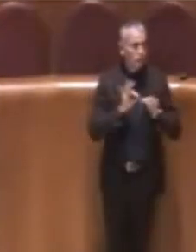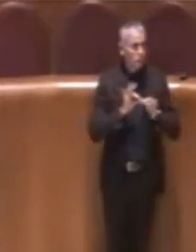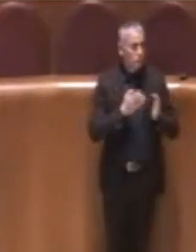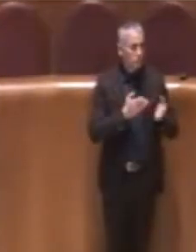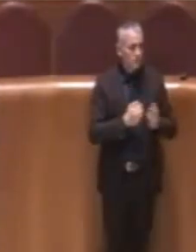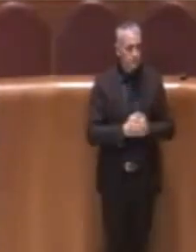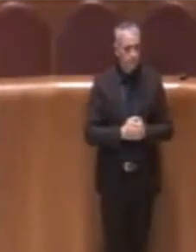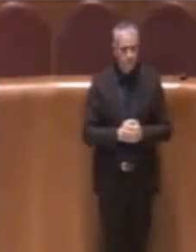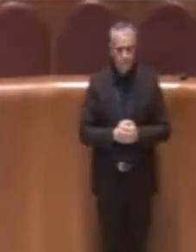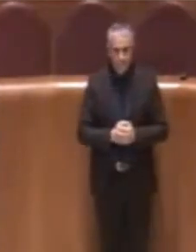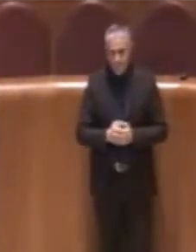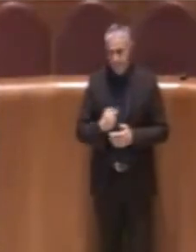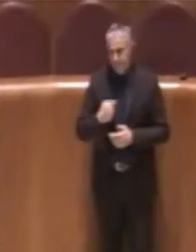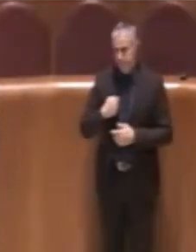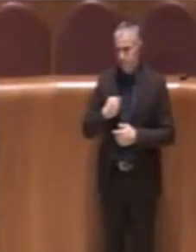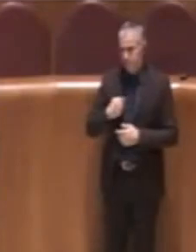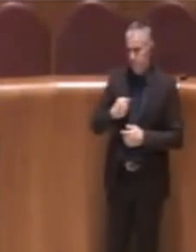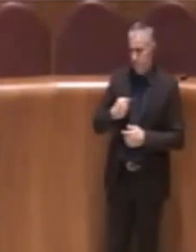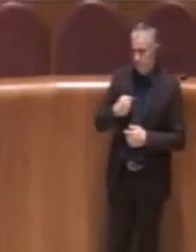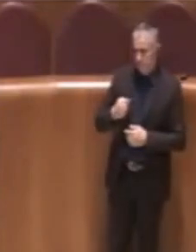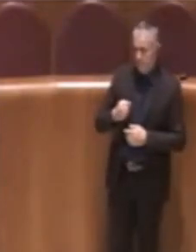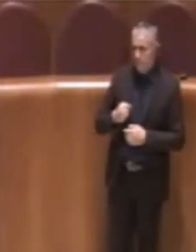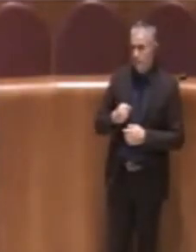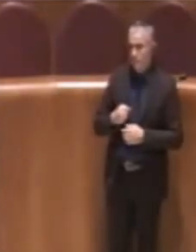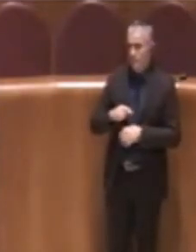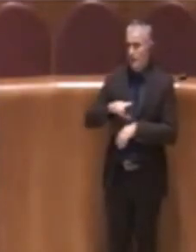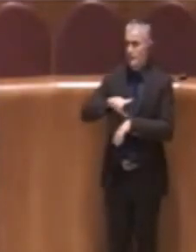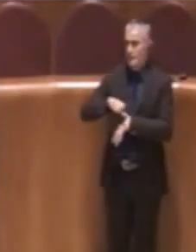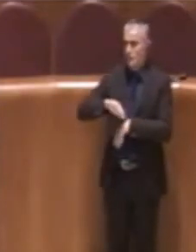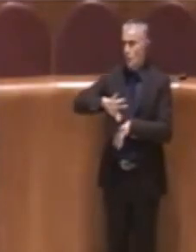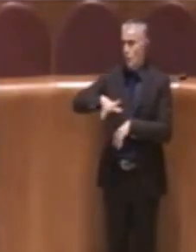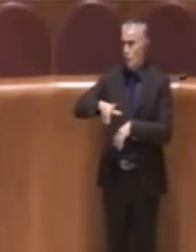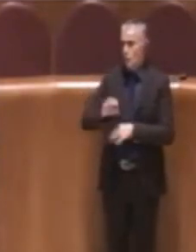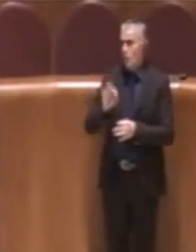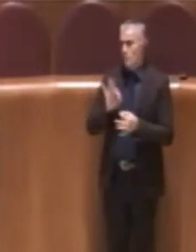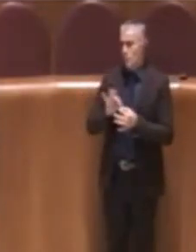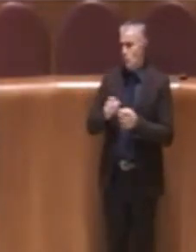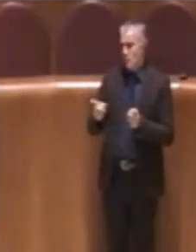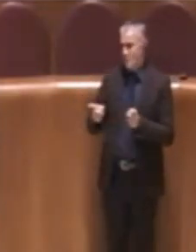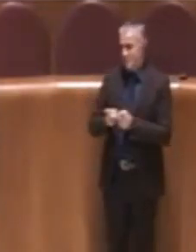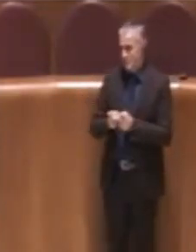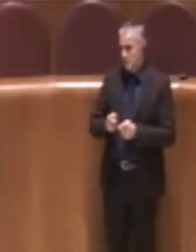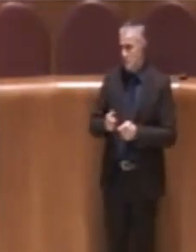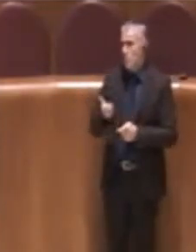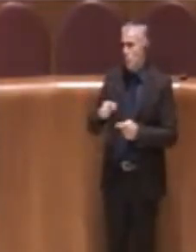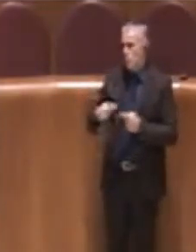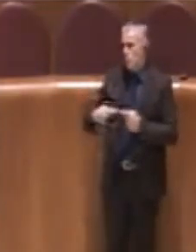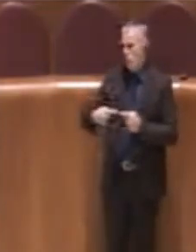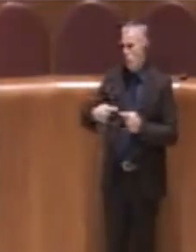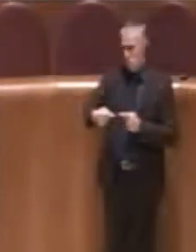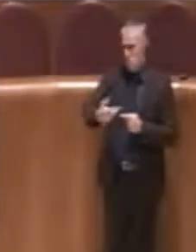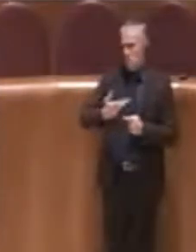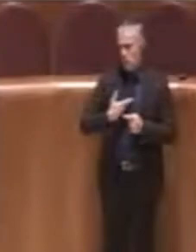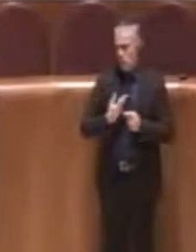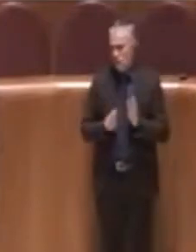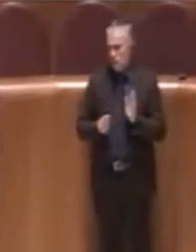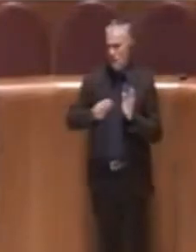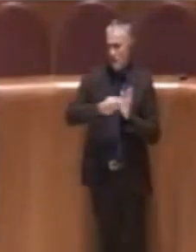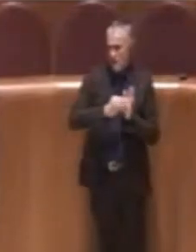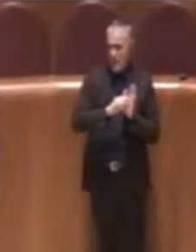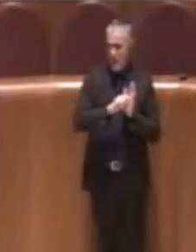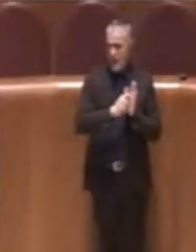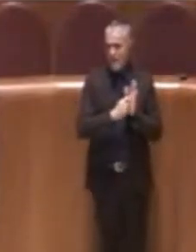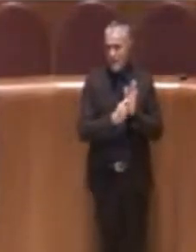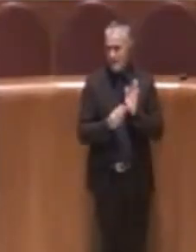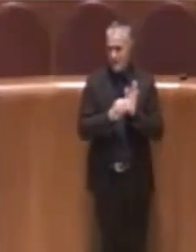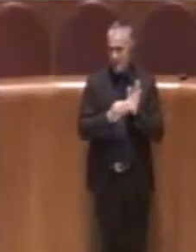Sì, ruberò solo alcuni minuti perché poi vi sarà occasione nei numerosi emendamenti, di cui solo una